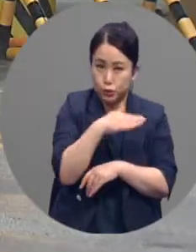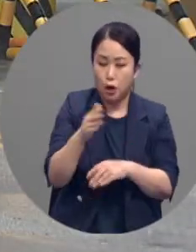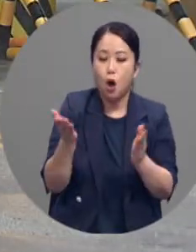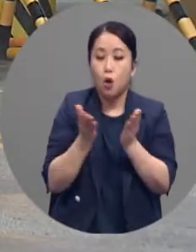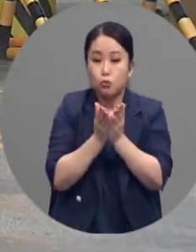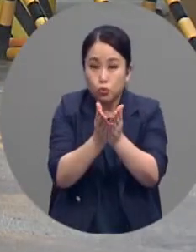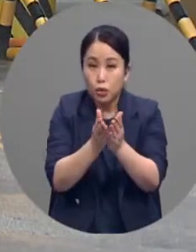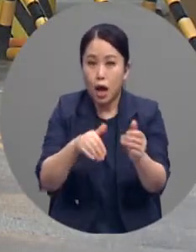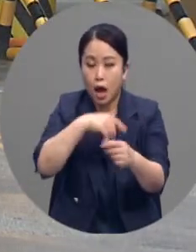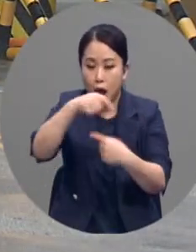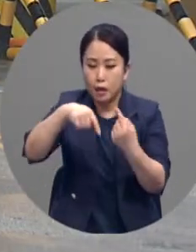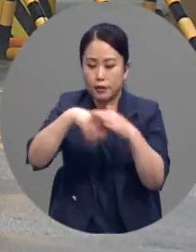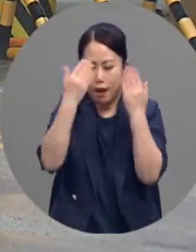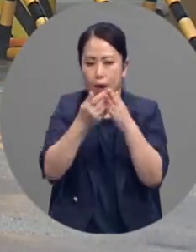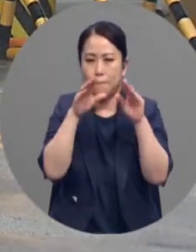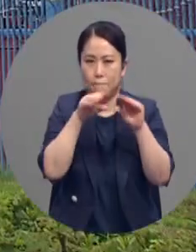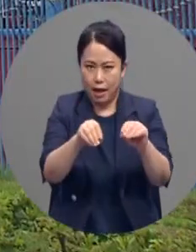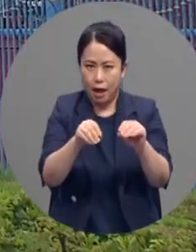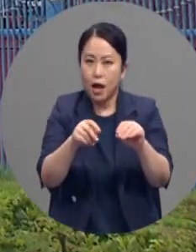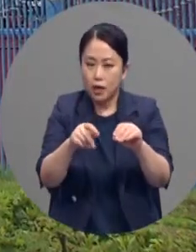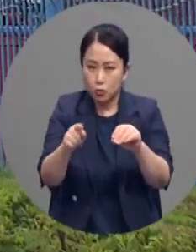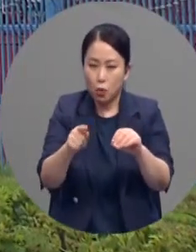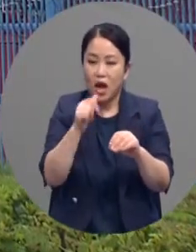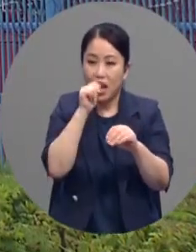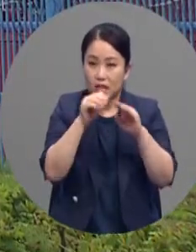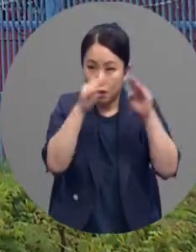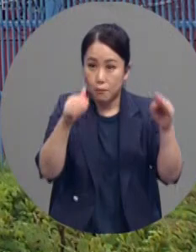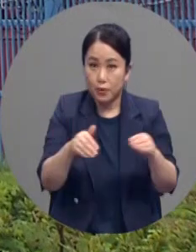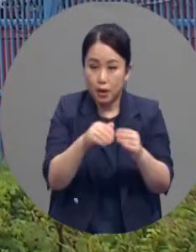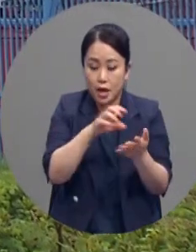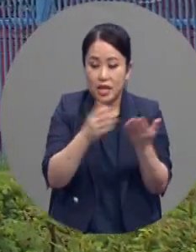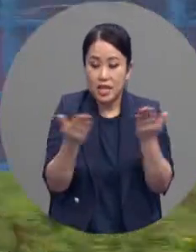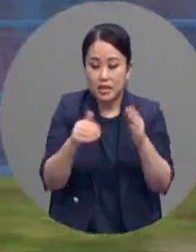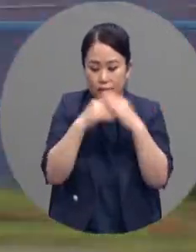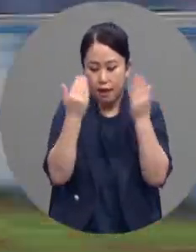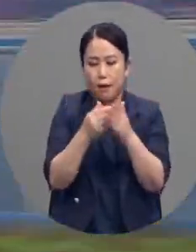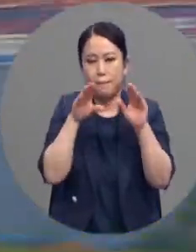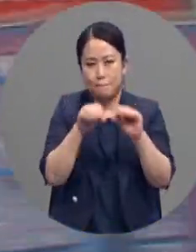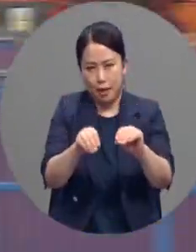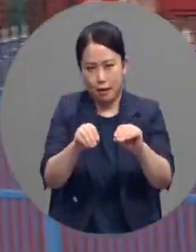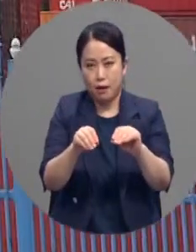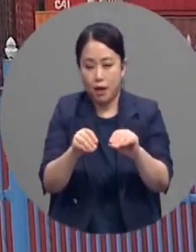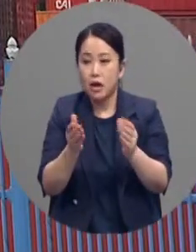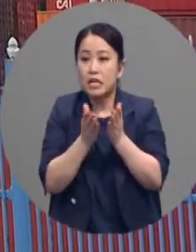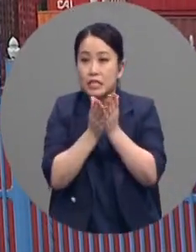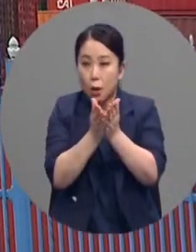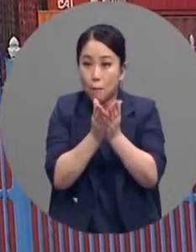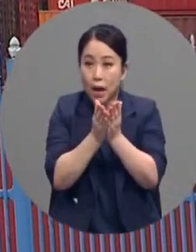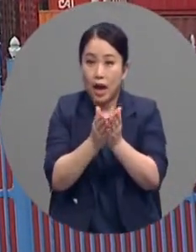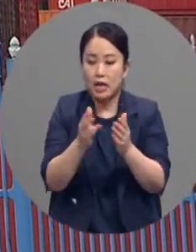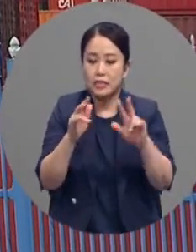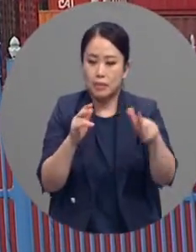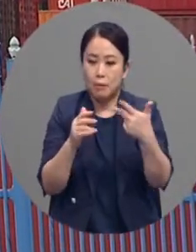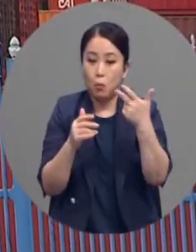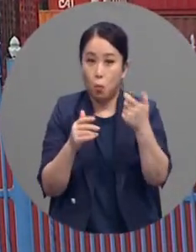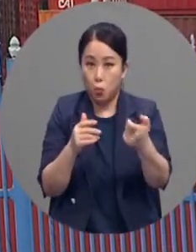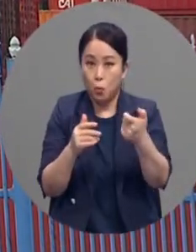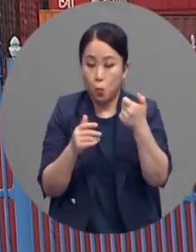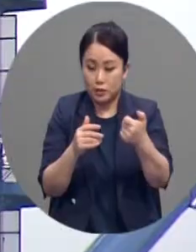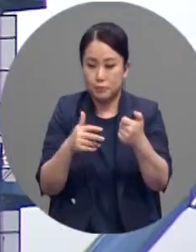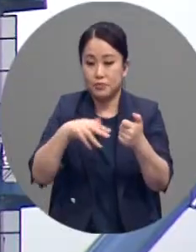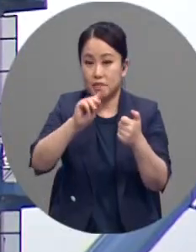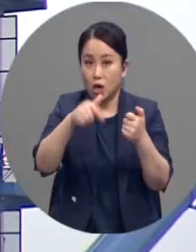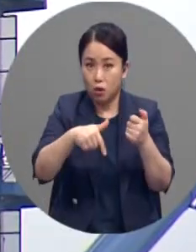전면 중단했고 컨테이너 터미널 운영사도 양하역 작업을 멈췄습니다. 선박 750척은 서둘러